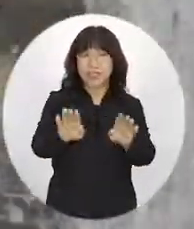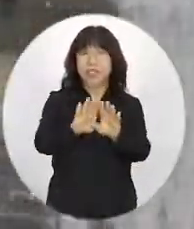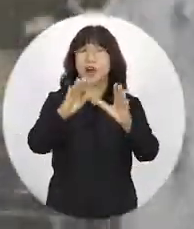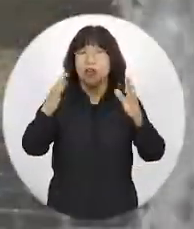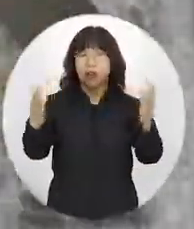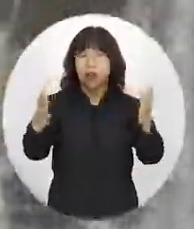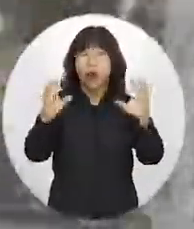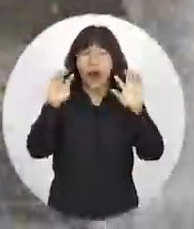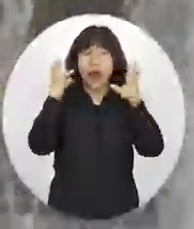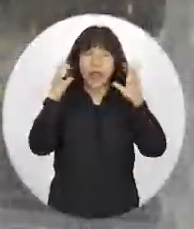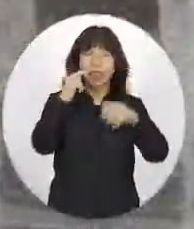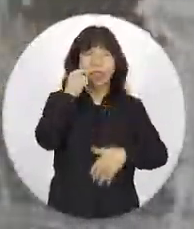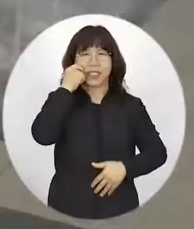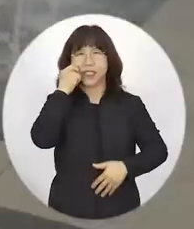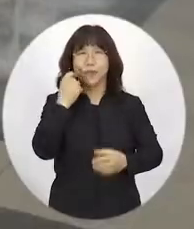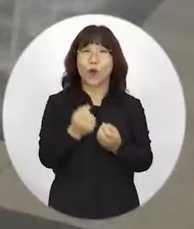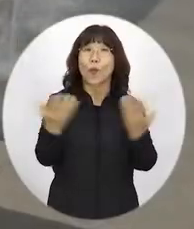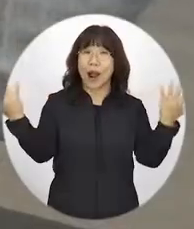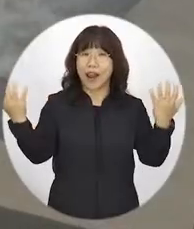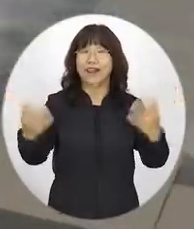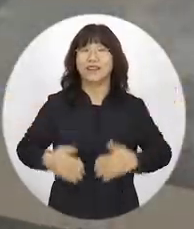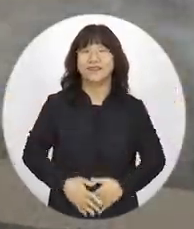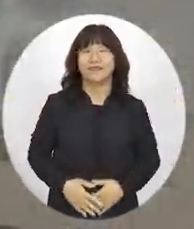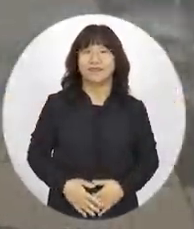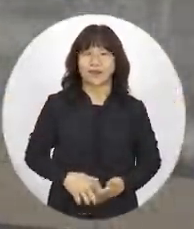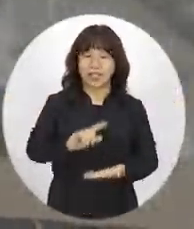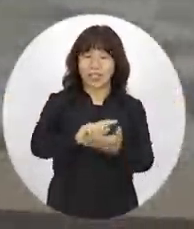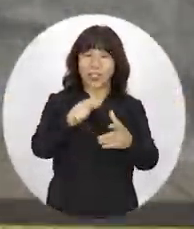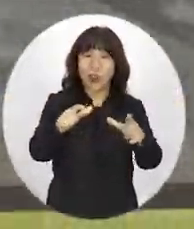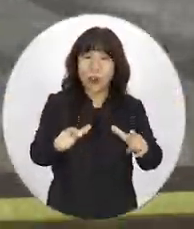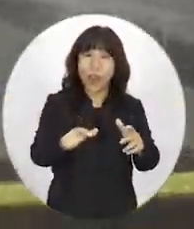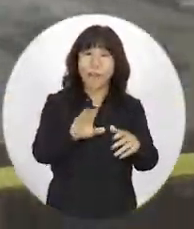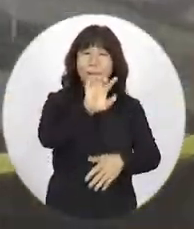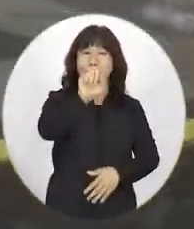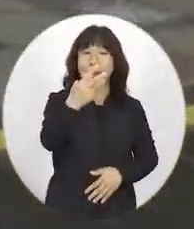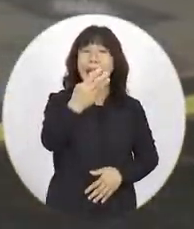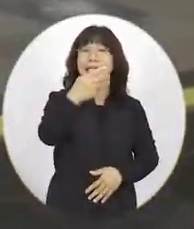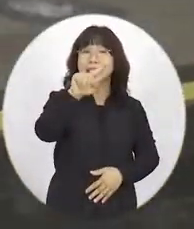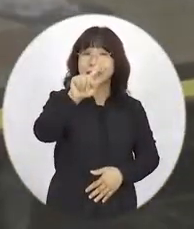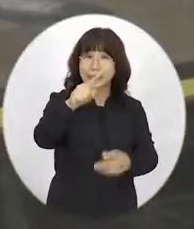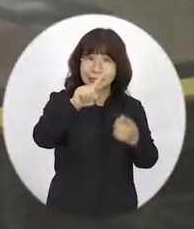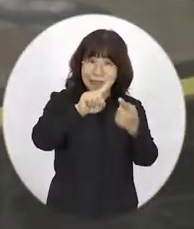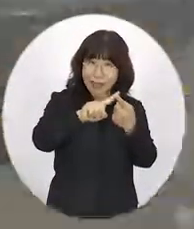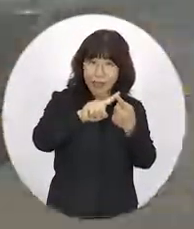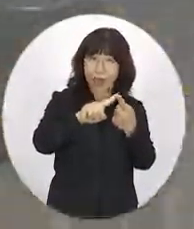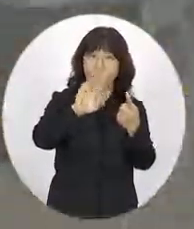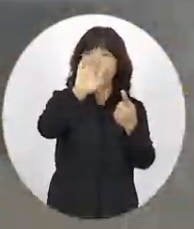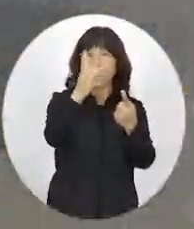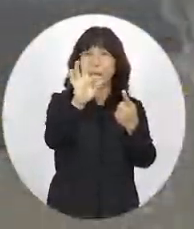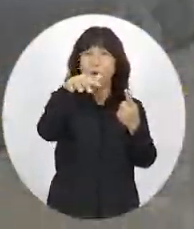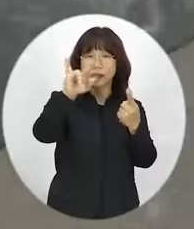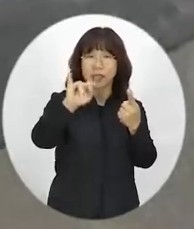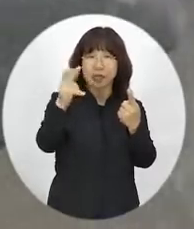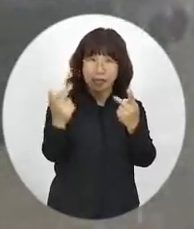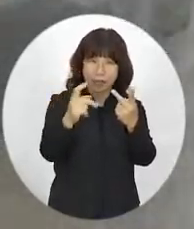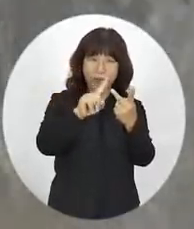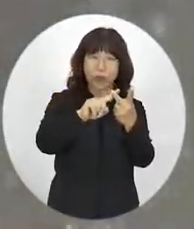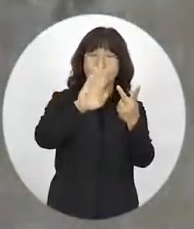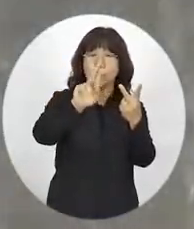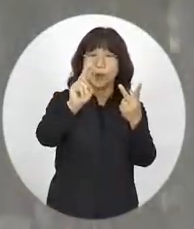여름철 어린이들에게 많은 인기를 끌고 있습니다. 강서구는 이에 발산근린공원,